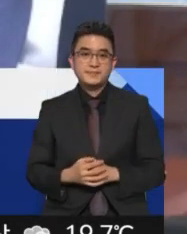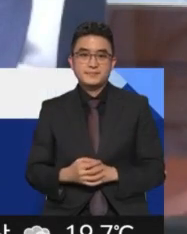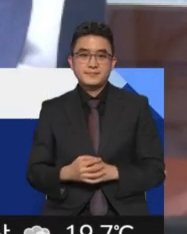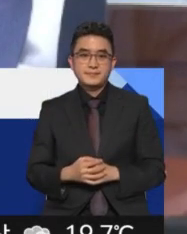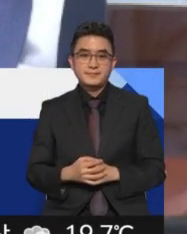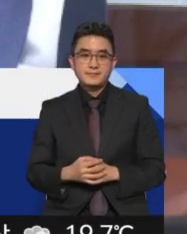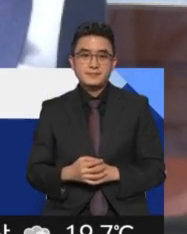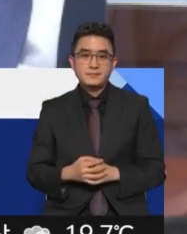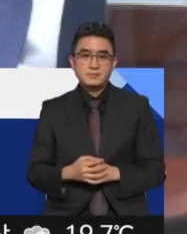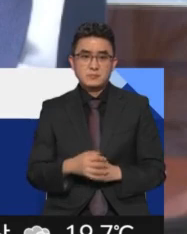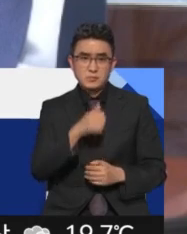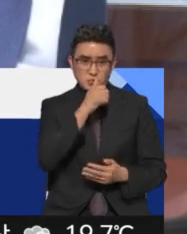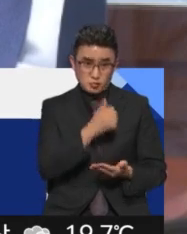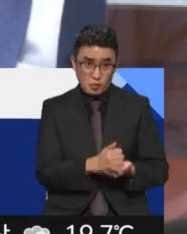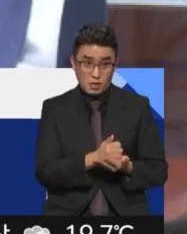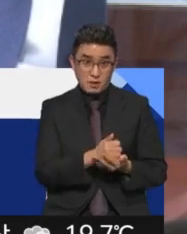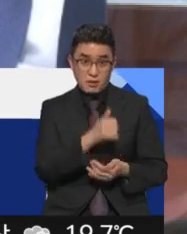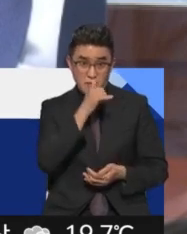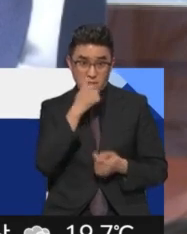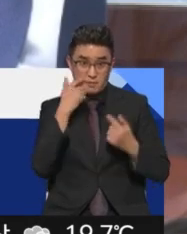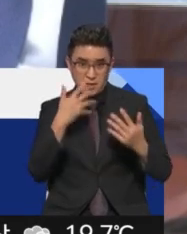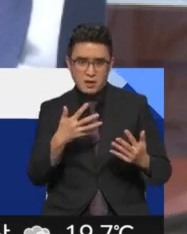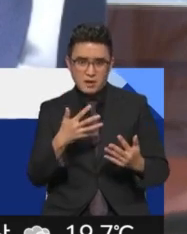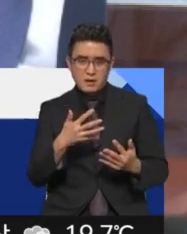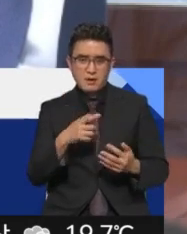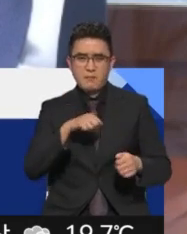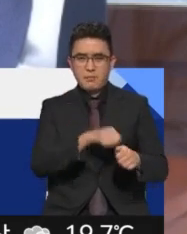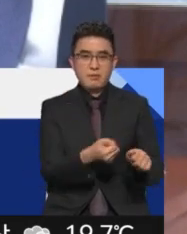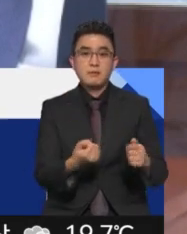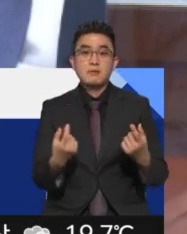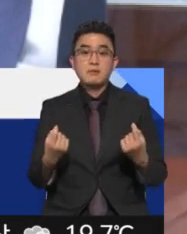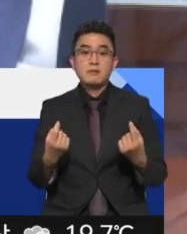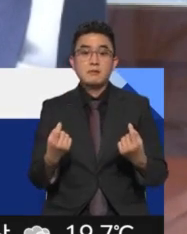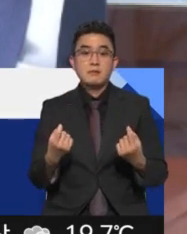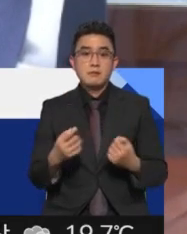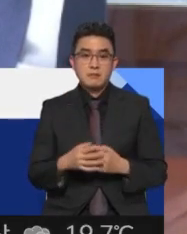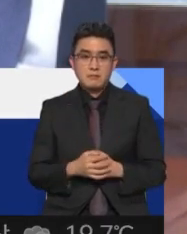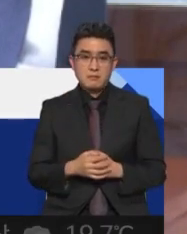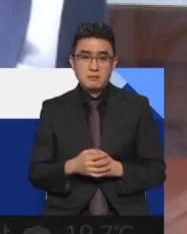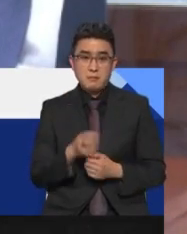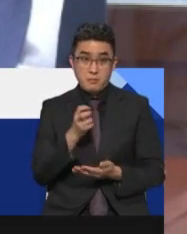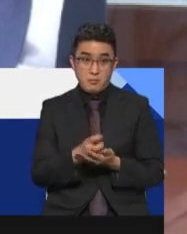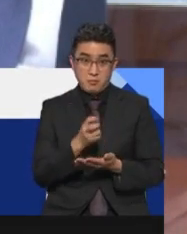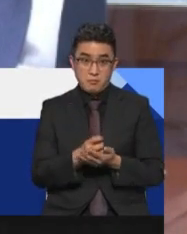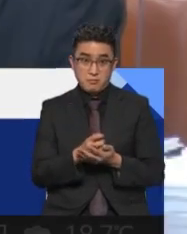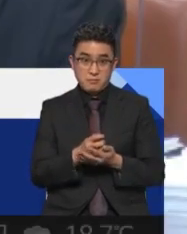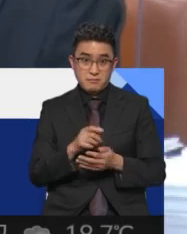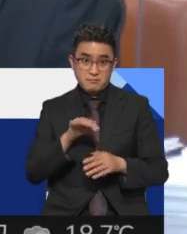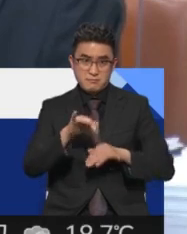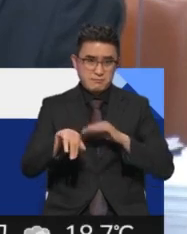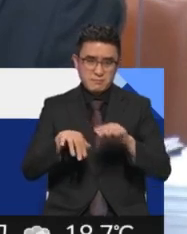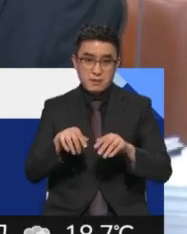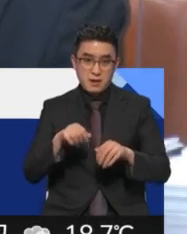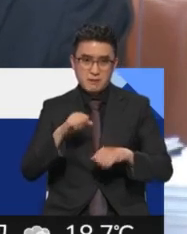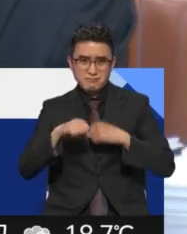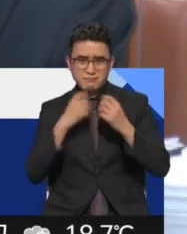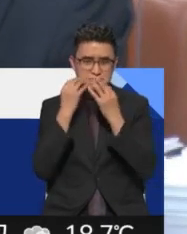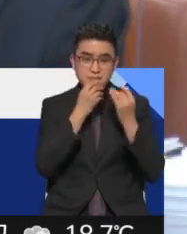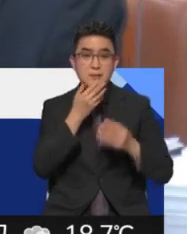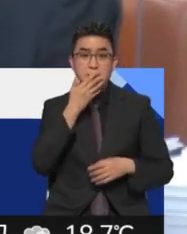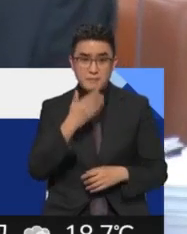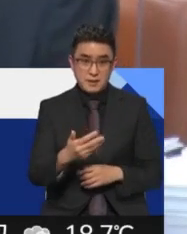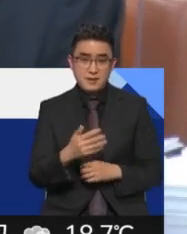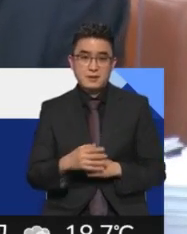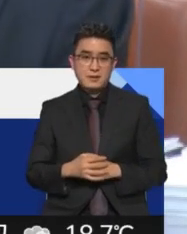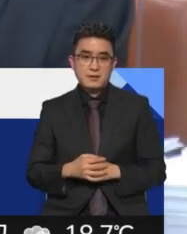범죄 있는 곳에 적을 있는 것이지 대한민국이 어디에 성욕이 있습니까 법이 들어가지 못하는 곳이 있습니까 아무리 큰 범죄가